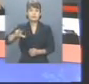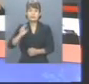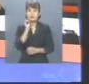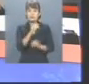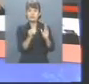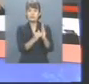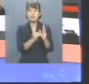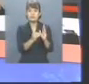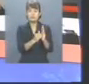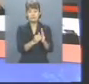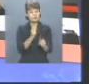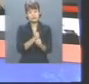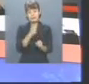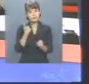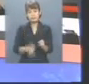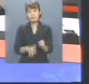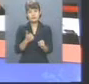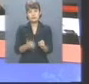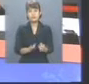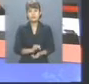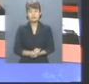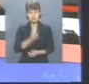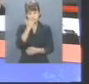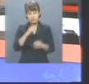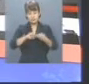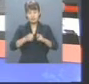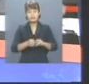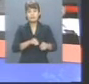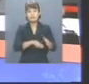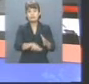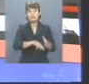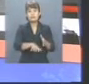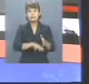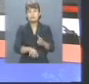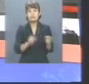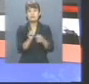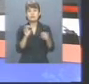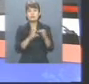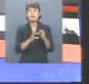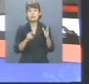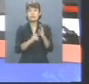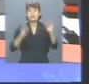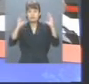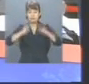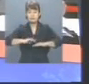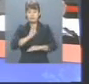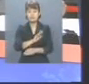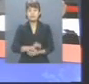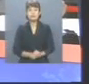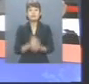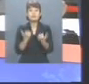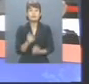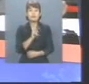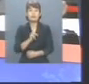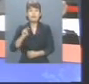ถที่จะดำเนินการได้เพราะว่าจะส่งผลกระทบต่อการระบายน้ำในพื้นที่ฝั่งธนบุรีค่ะและณเวลานี้นะคะทางชาวจังหวัดนนทบุรีก็เดินท